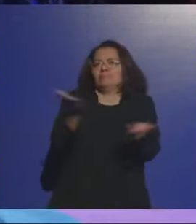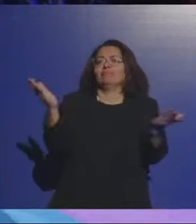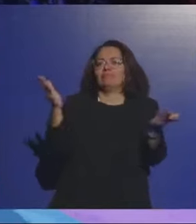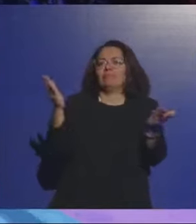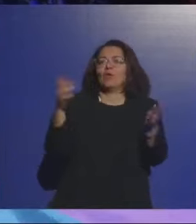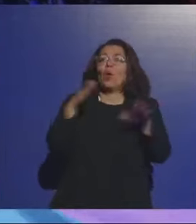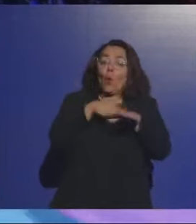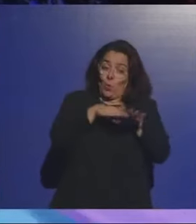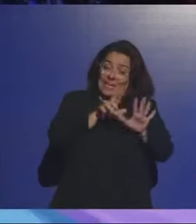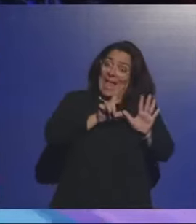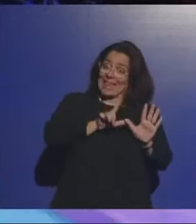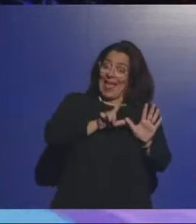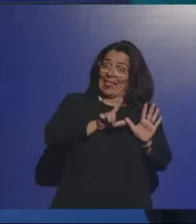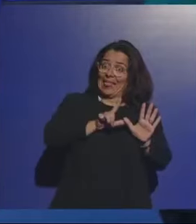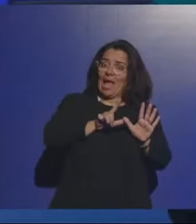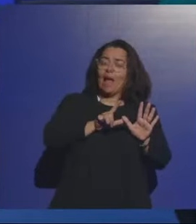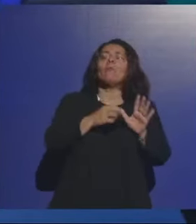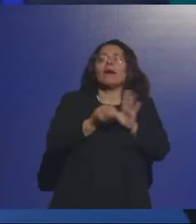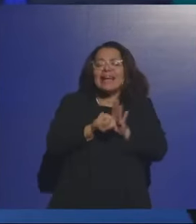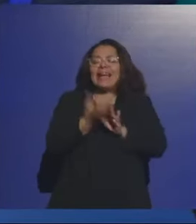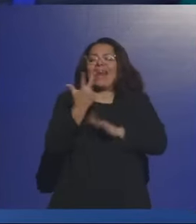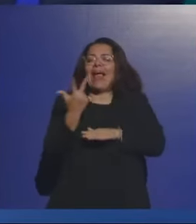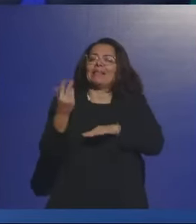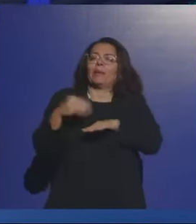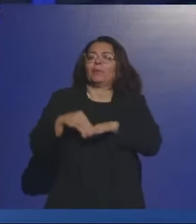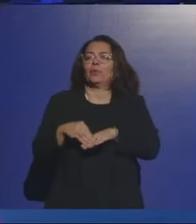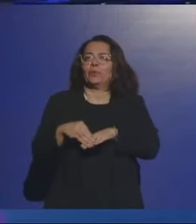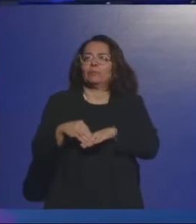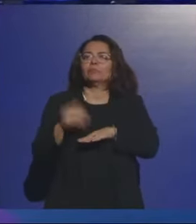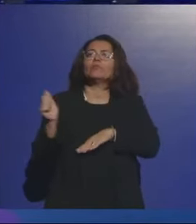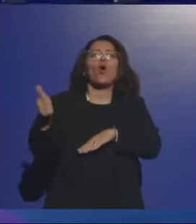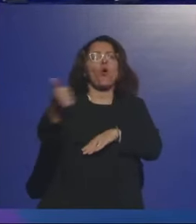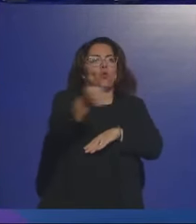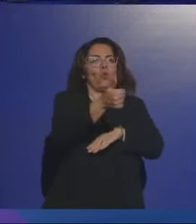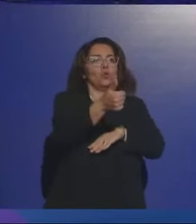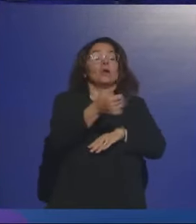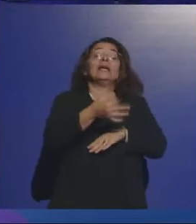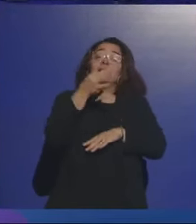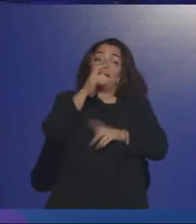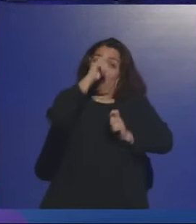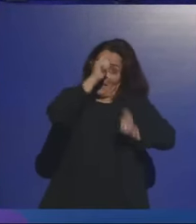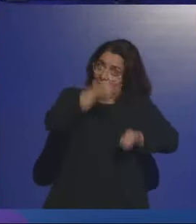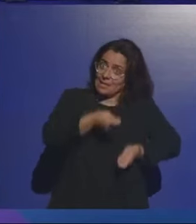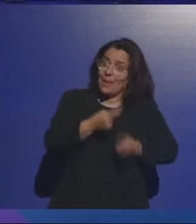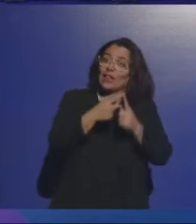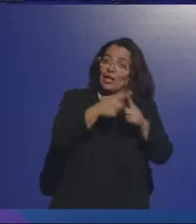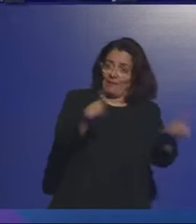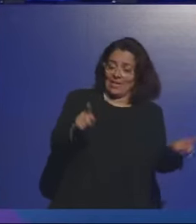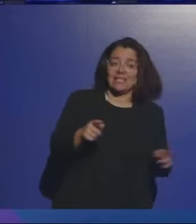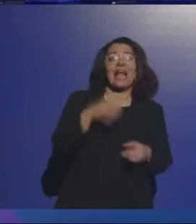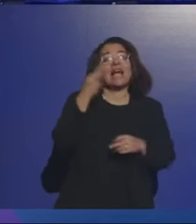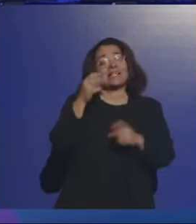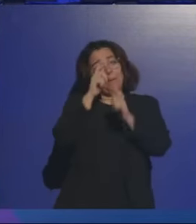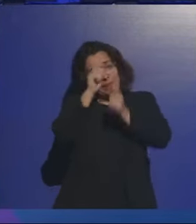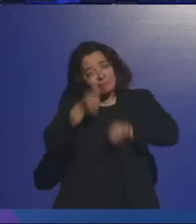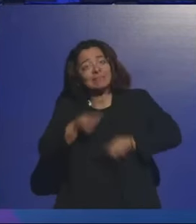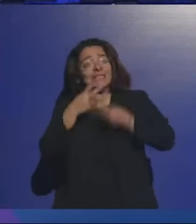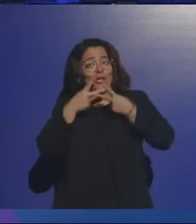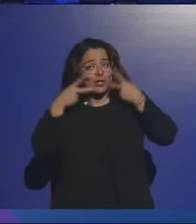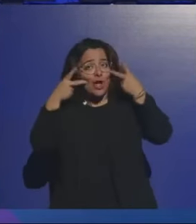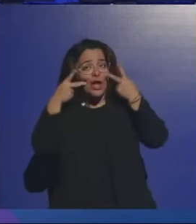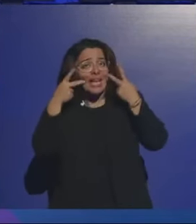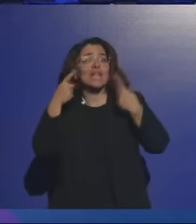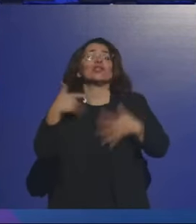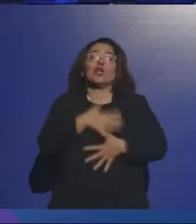Questi sette si fa i propri tre sempre nel rispetto della diversità del sorriso e del piacere di stare